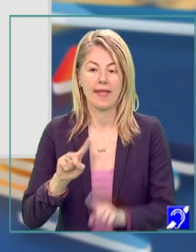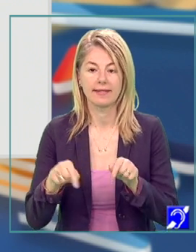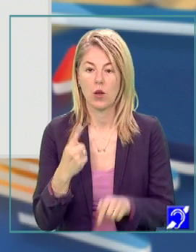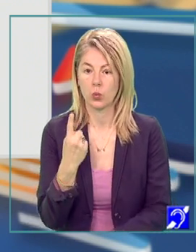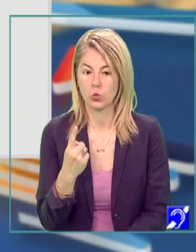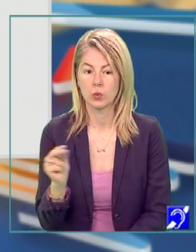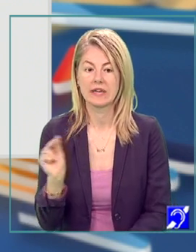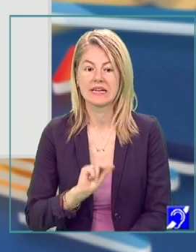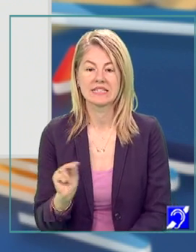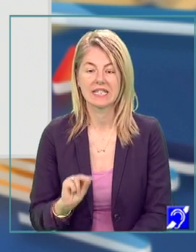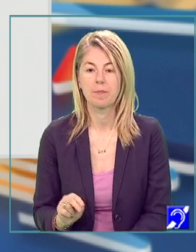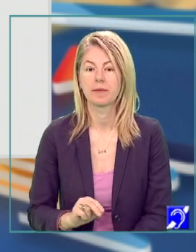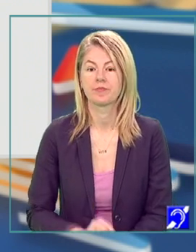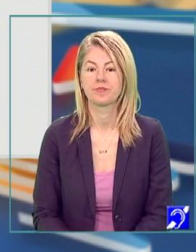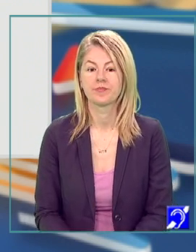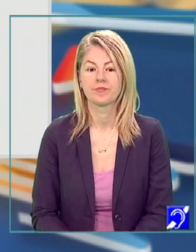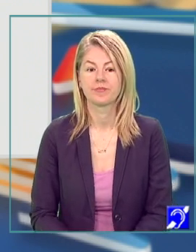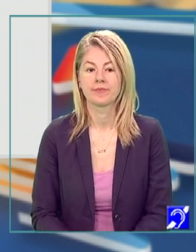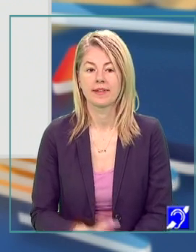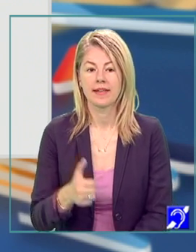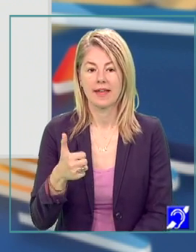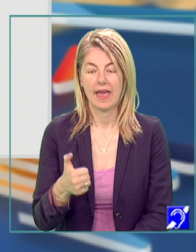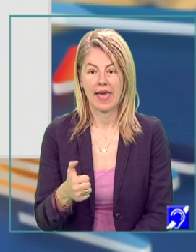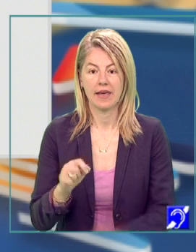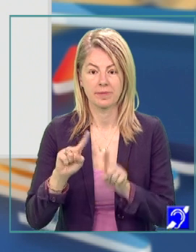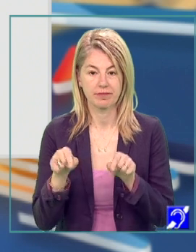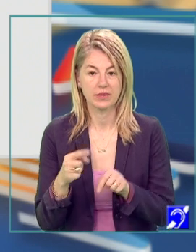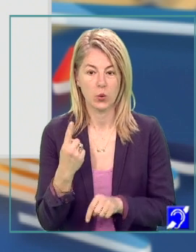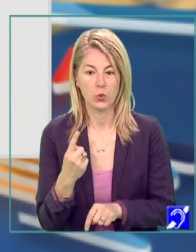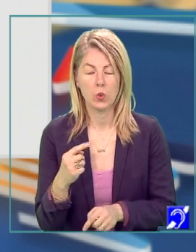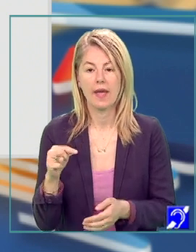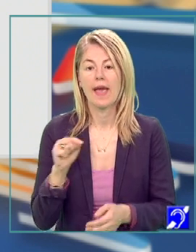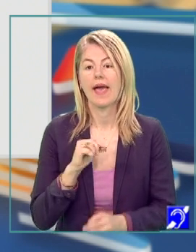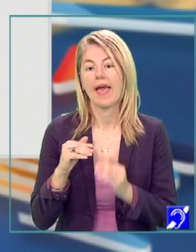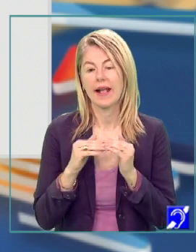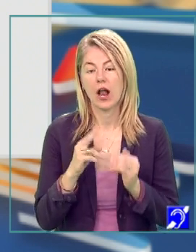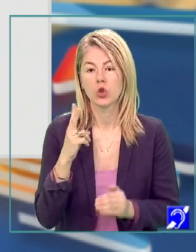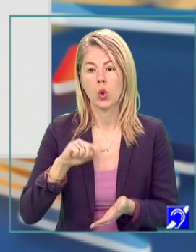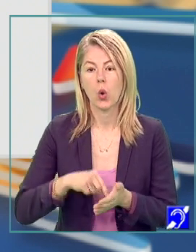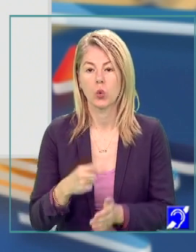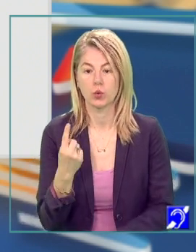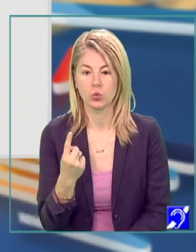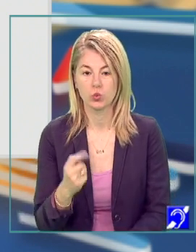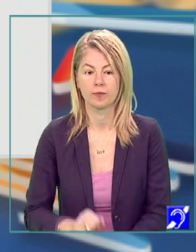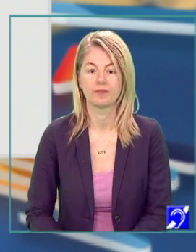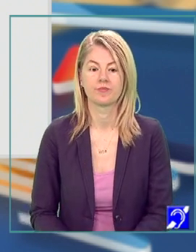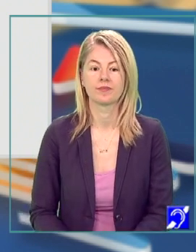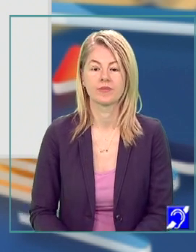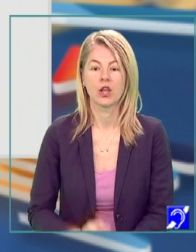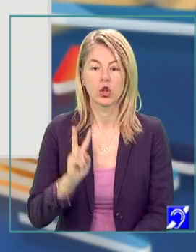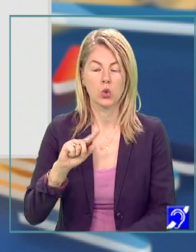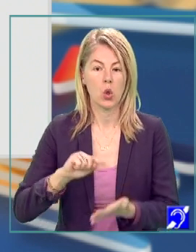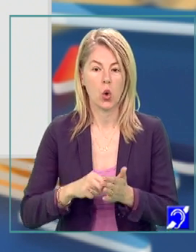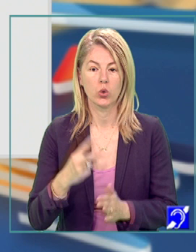1, o să scriem, ia uitați, e de 1 egal 2 ori 1. E de 2